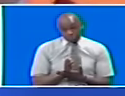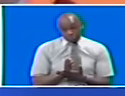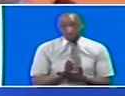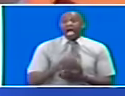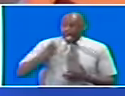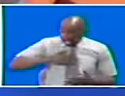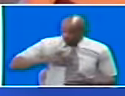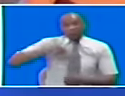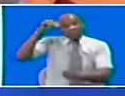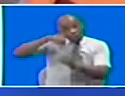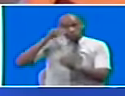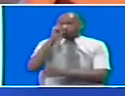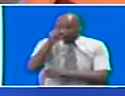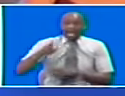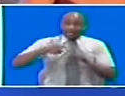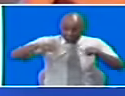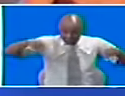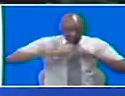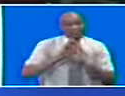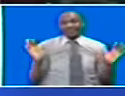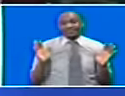Kura yetu itaenda kwa debe moja.